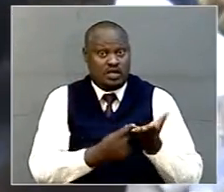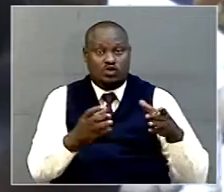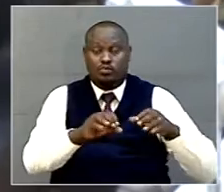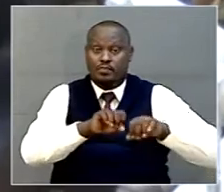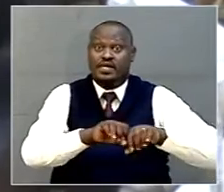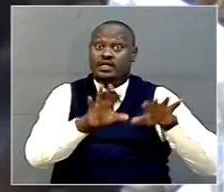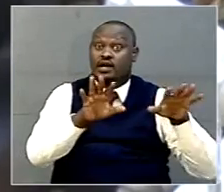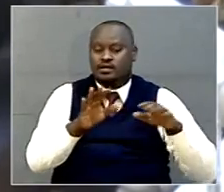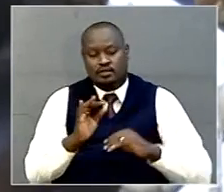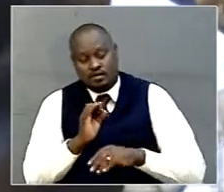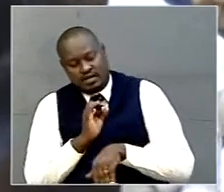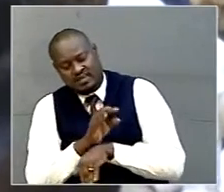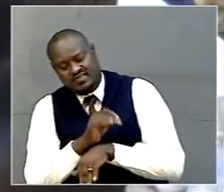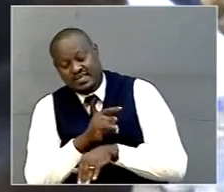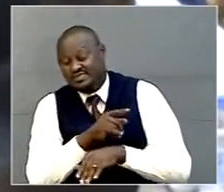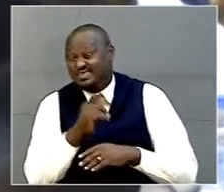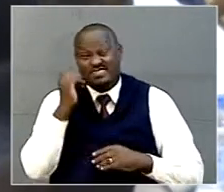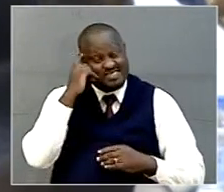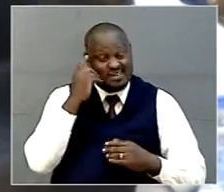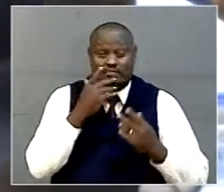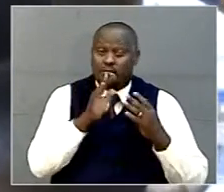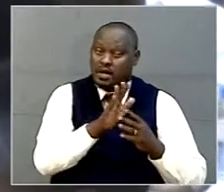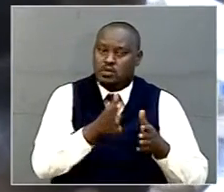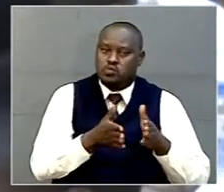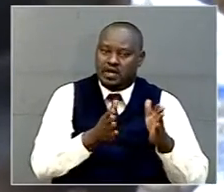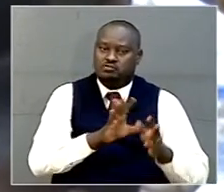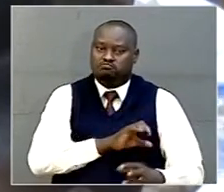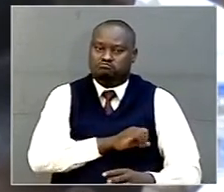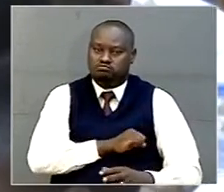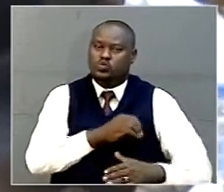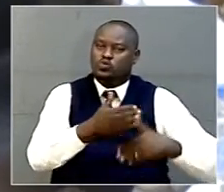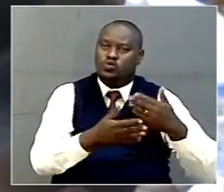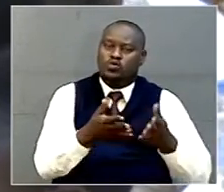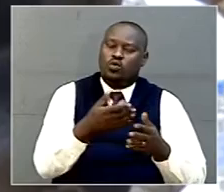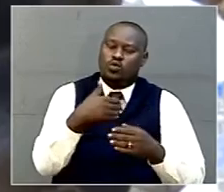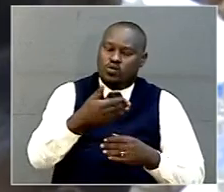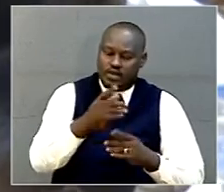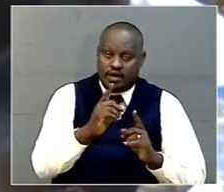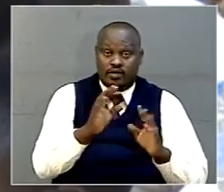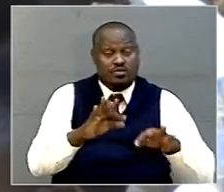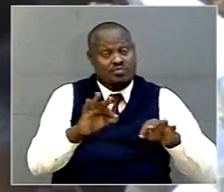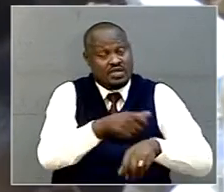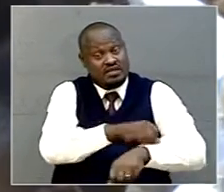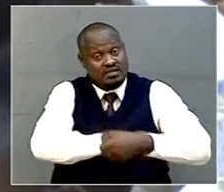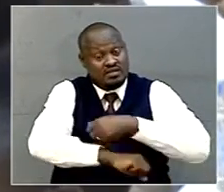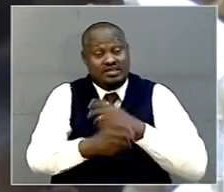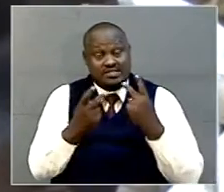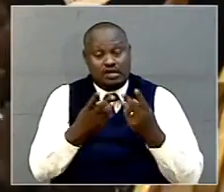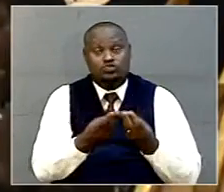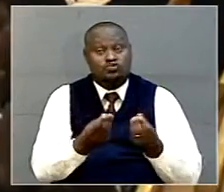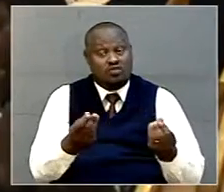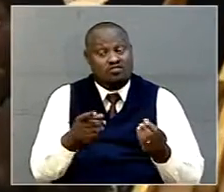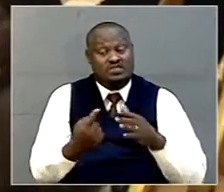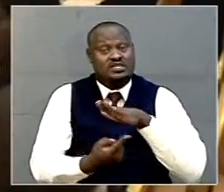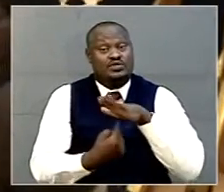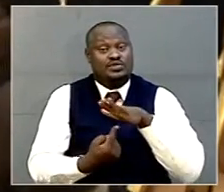bakungiddwa obutalowooza nti eno y'embeera mwe balina okukakalabiza emirimu wabula bafungize bagirwanyise. Bino bye bimu ku